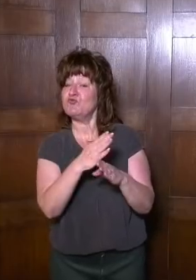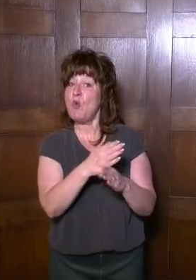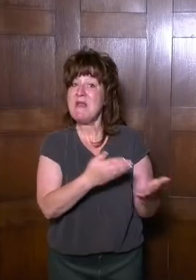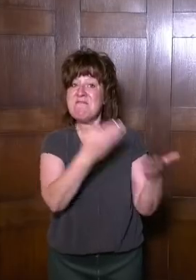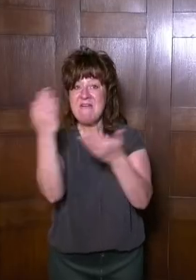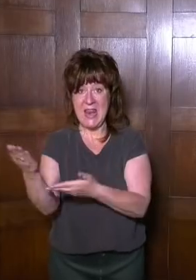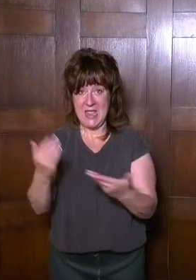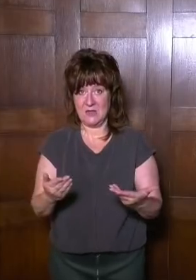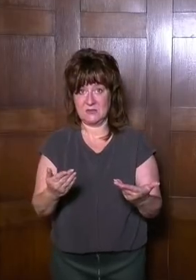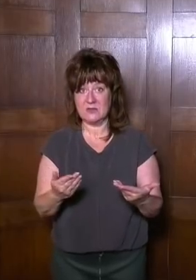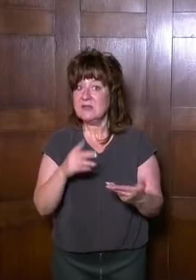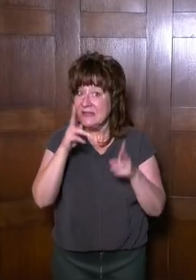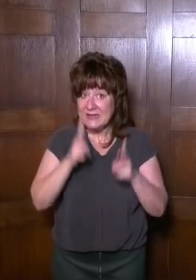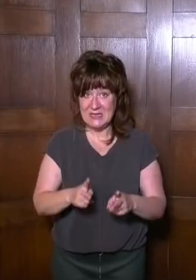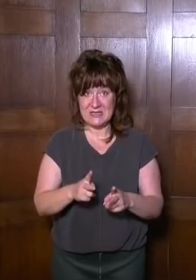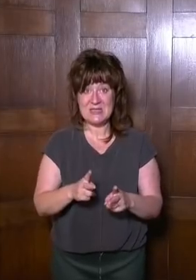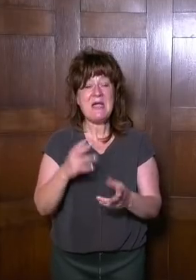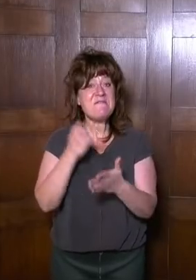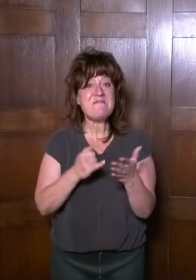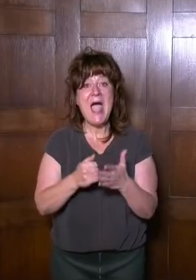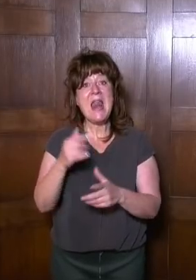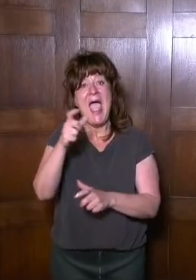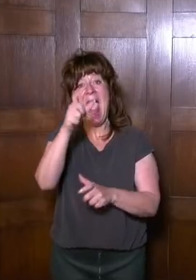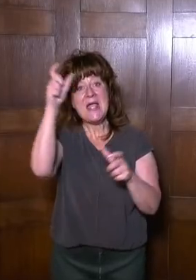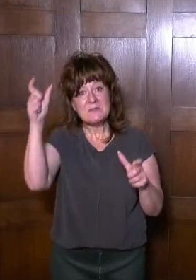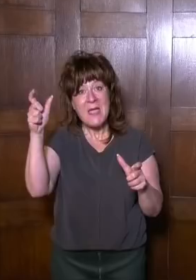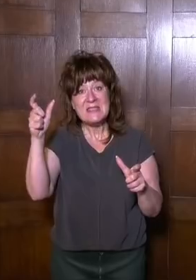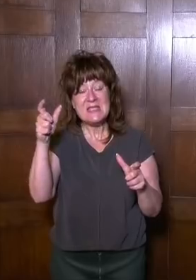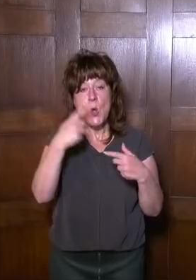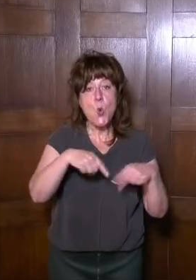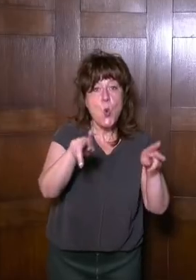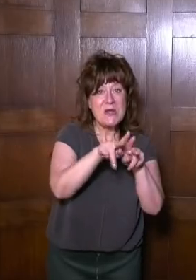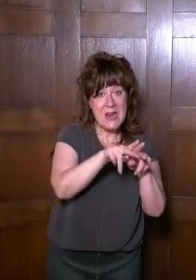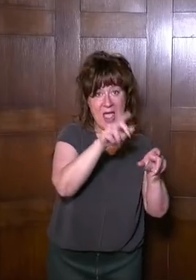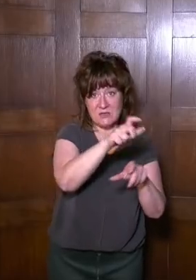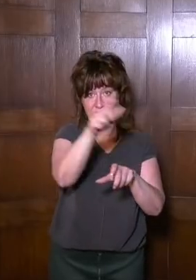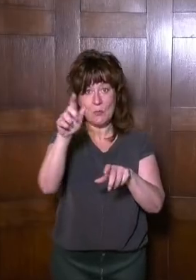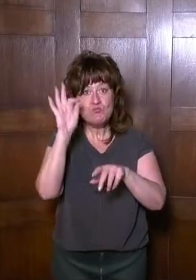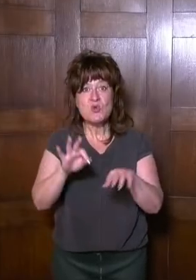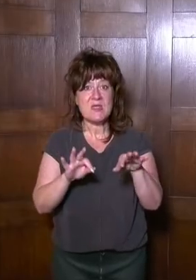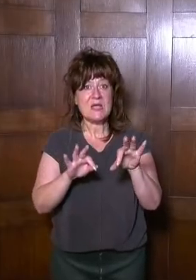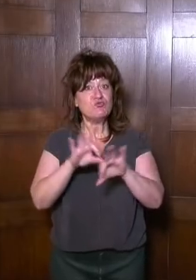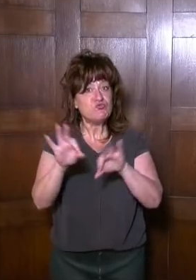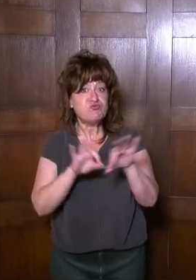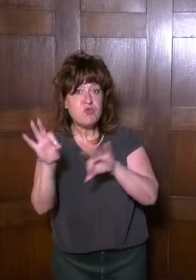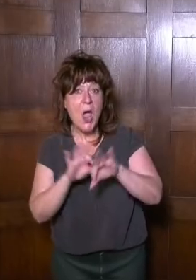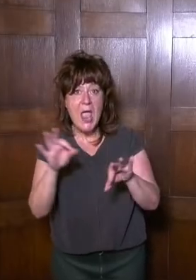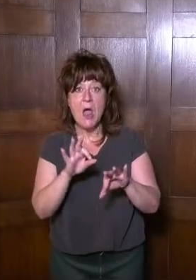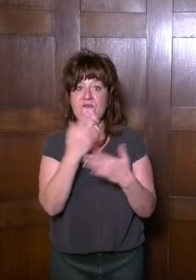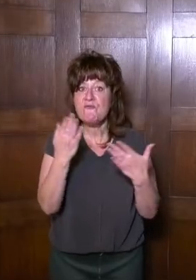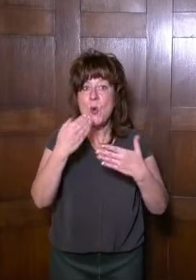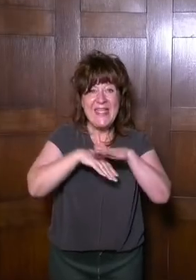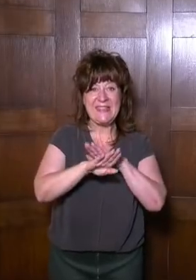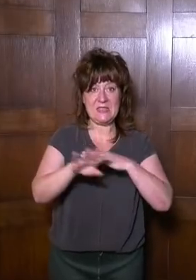Haus. Vollkommen richtig, weil die Expertise ungleich verteilt ist. Aber das muss man steuern. Und ich glaube, diese Dinge, die sind hier